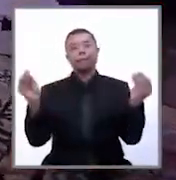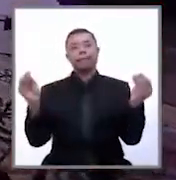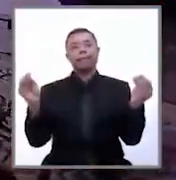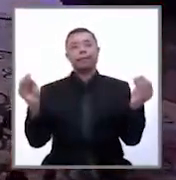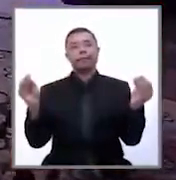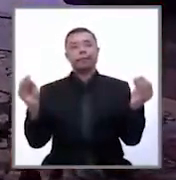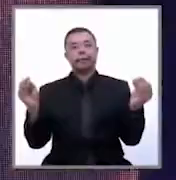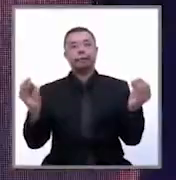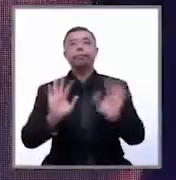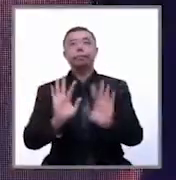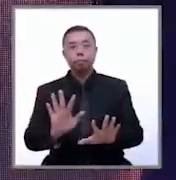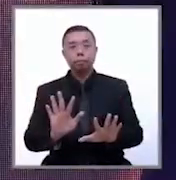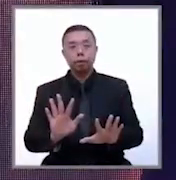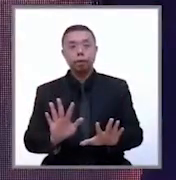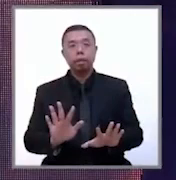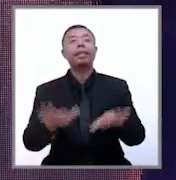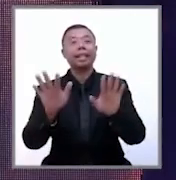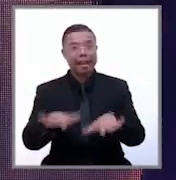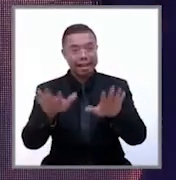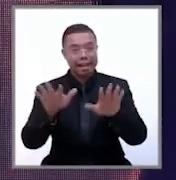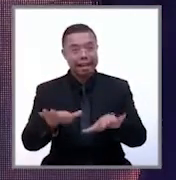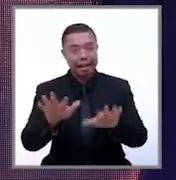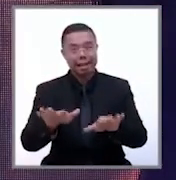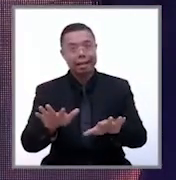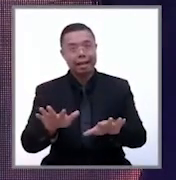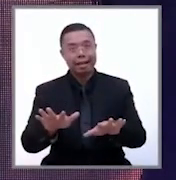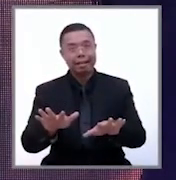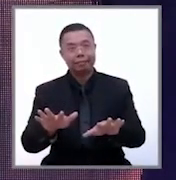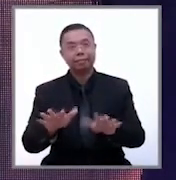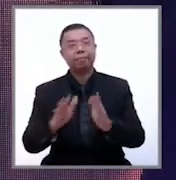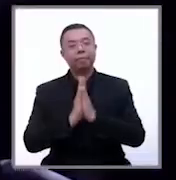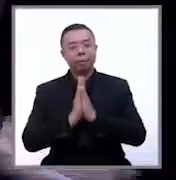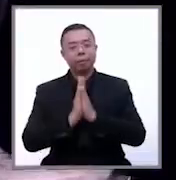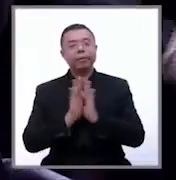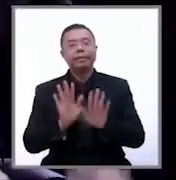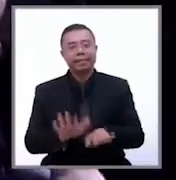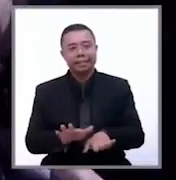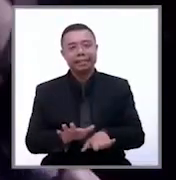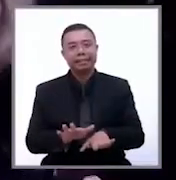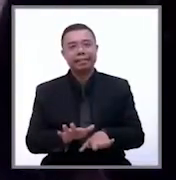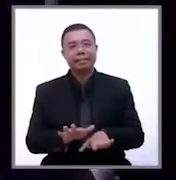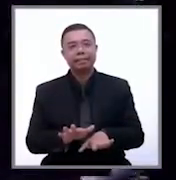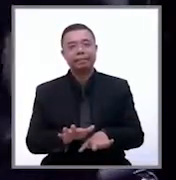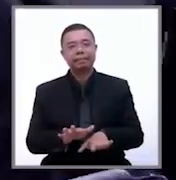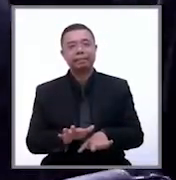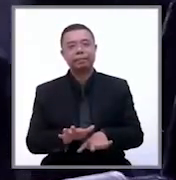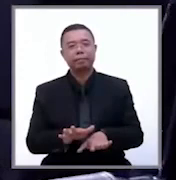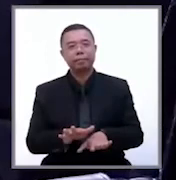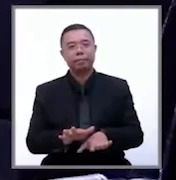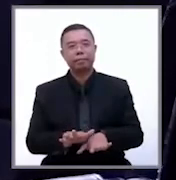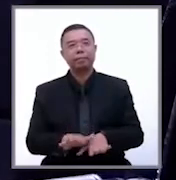pakbran baik Kami lanjutkan mohon tenang dulu bapak ibu